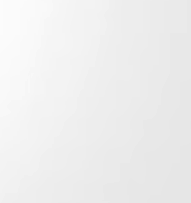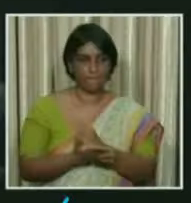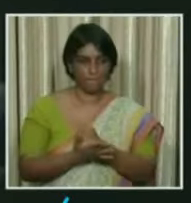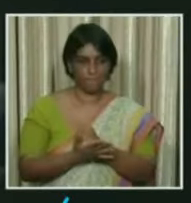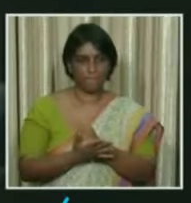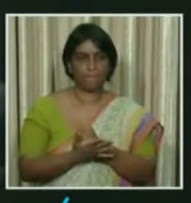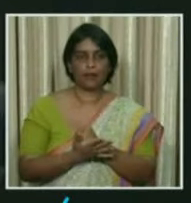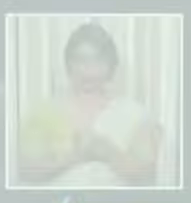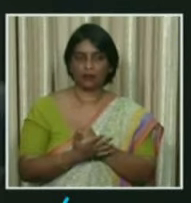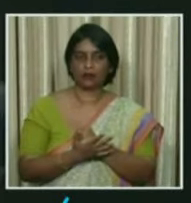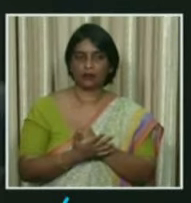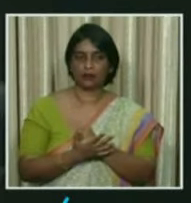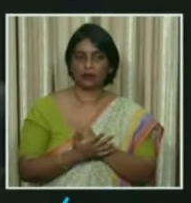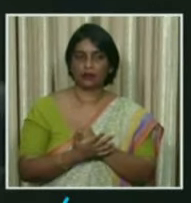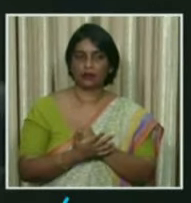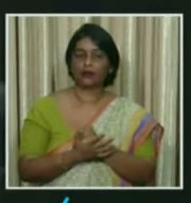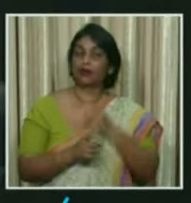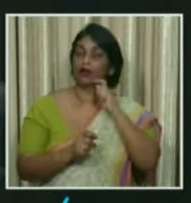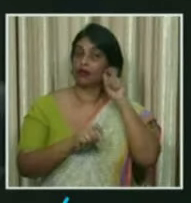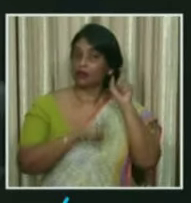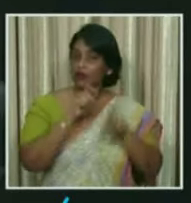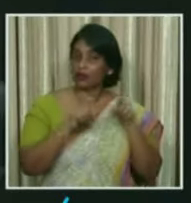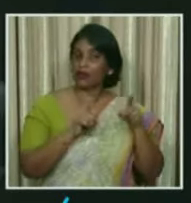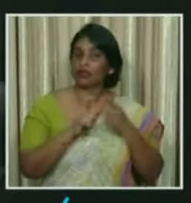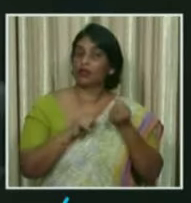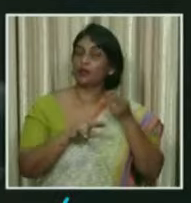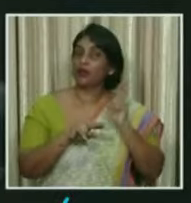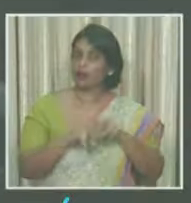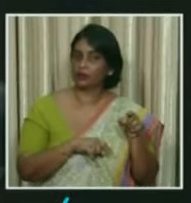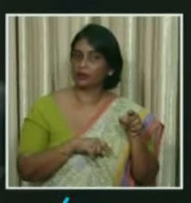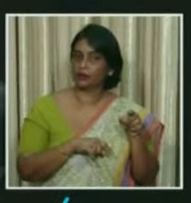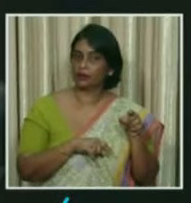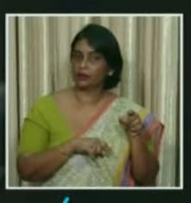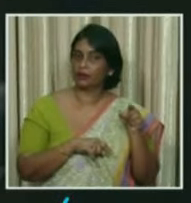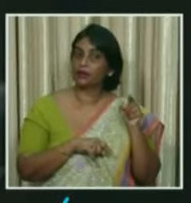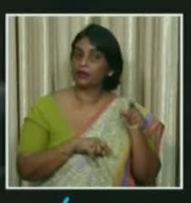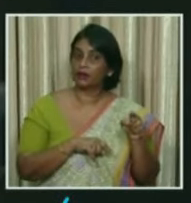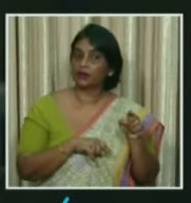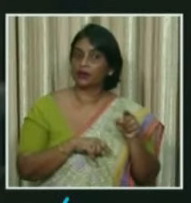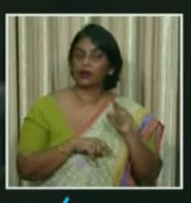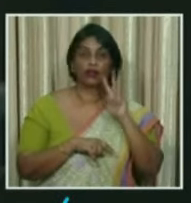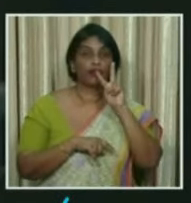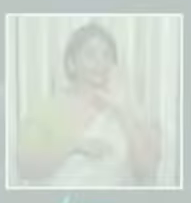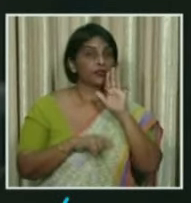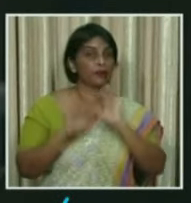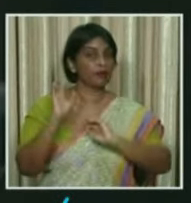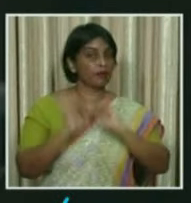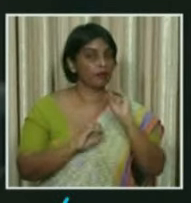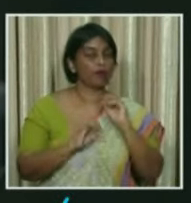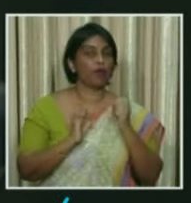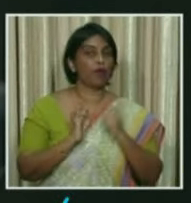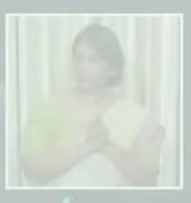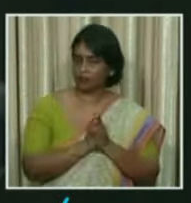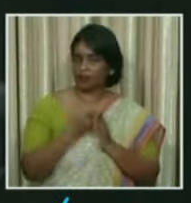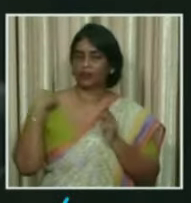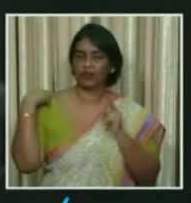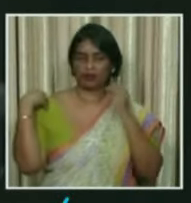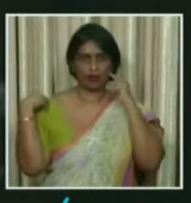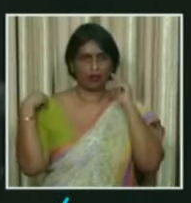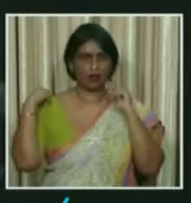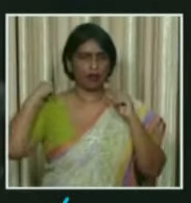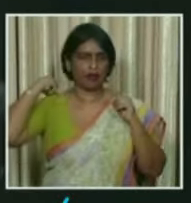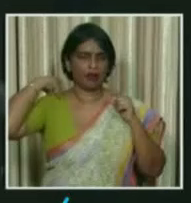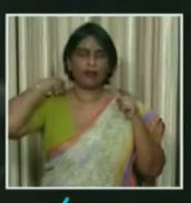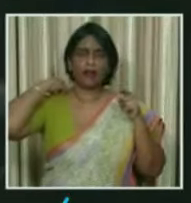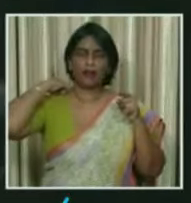Education මහ බැංකුවේ සේවකයින්ගේ ඒ අර්ථසාධ කර මුදලක් තියෙනවා. ඒකට 129ක පොලි මුදලක් එකතු වෙනවා. මහ